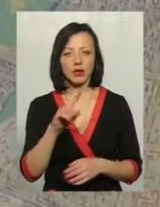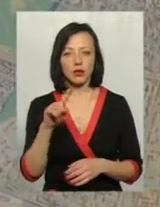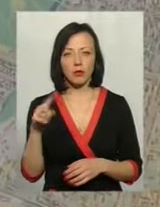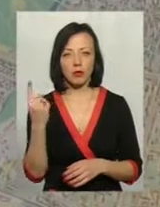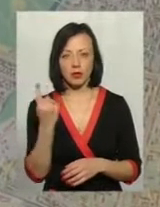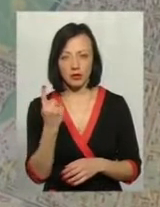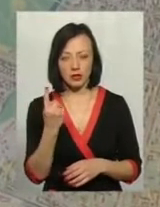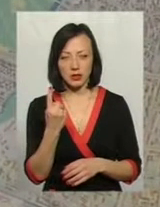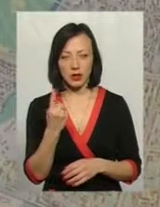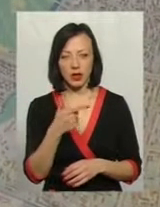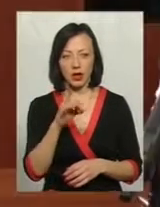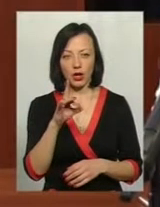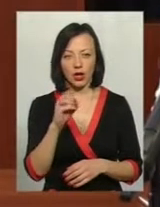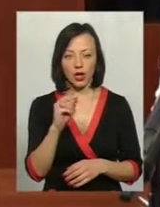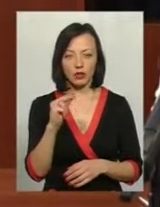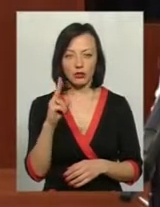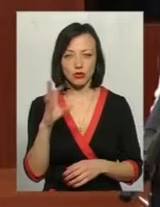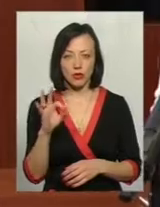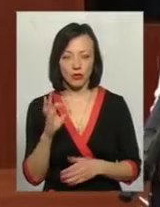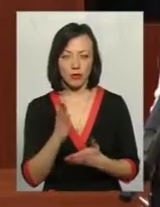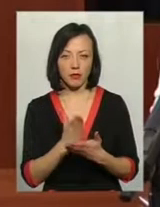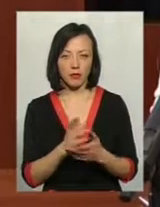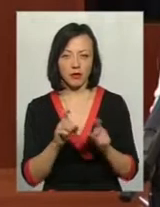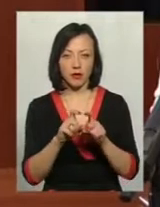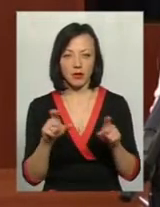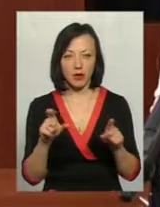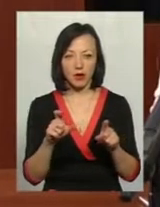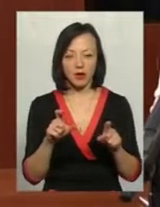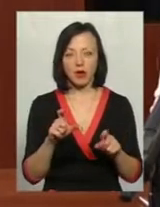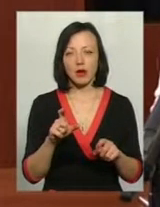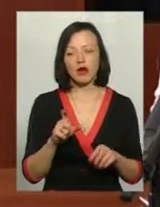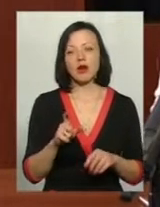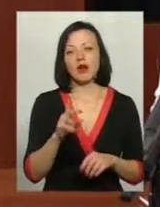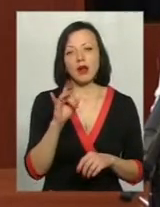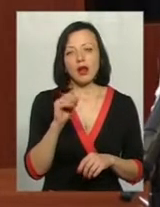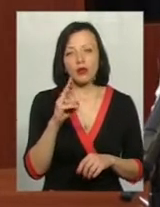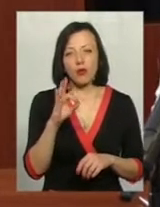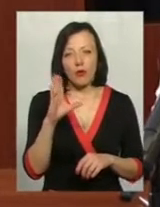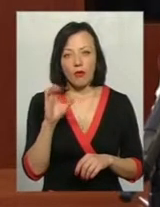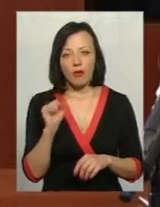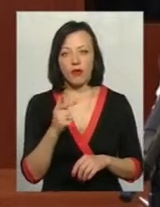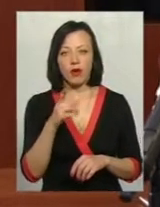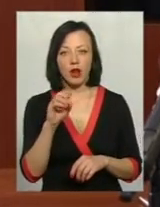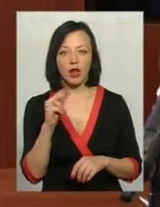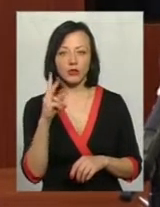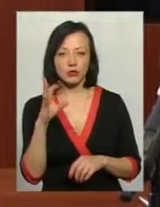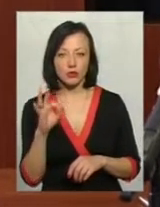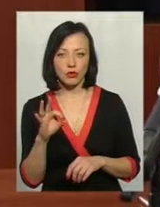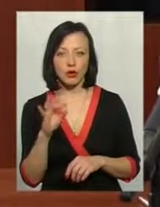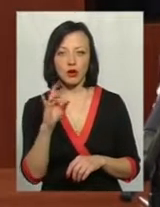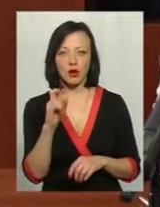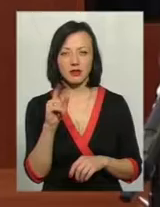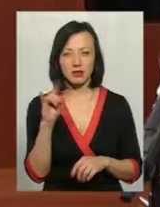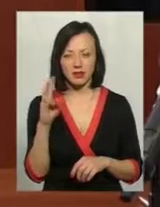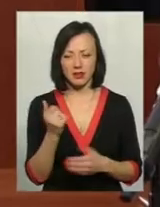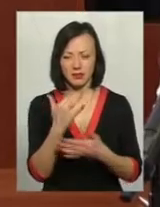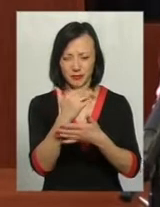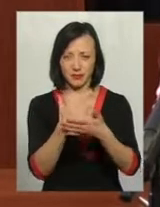це на Гречко, будуть мати амбулаторії на Повстанській, Ранкові, Маршала Гречко, Карбишева, Разіна,